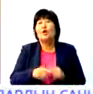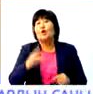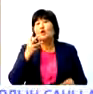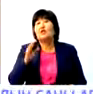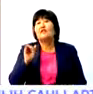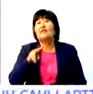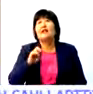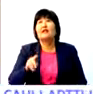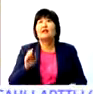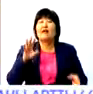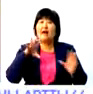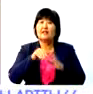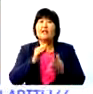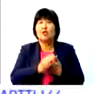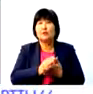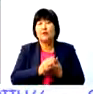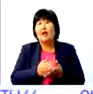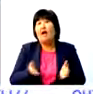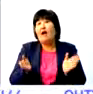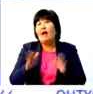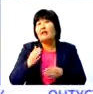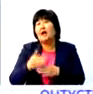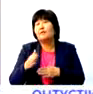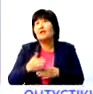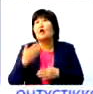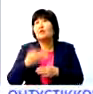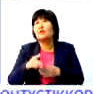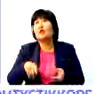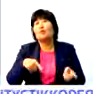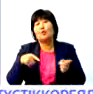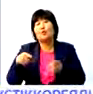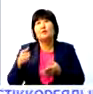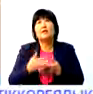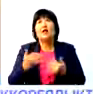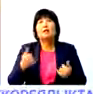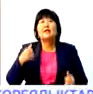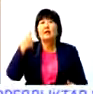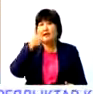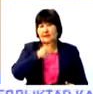филиалдың қатарындамыз. Қалған филиалдар біртіндеп көшіп жатыр. Биылғы жылы